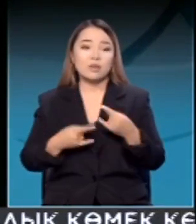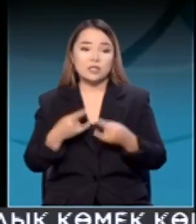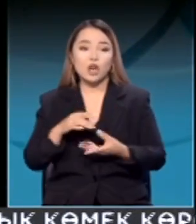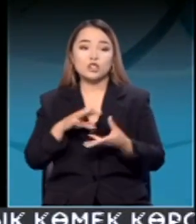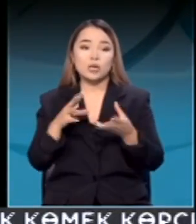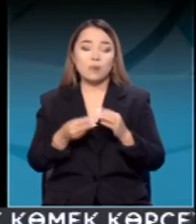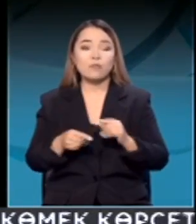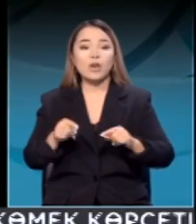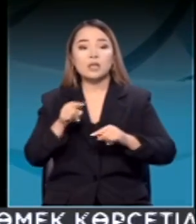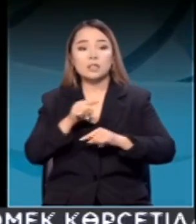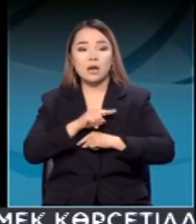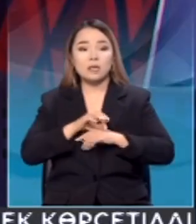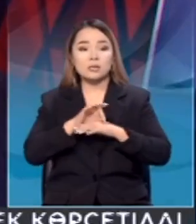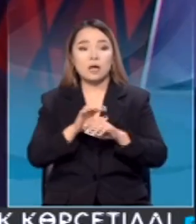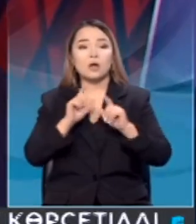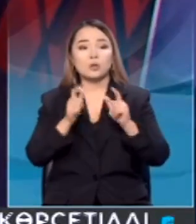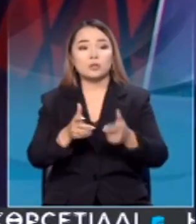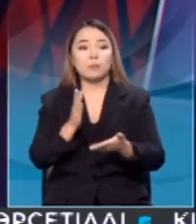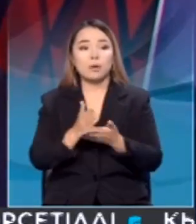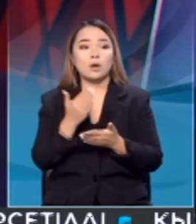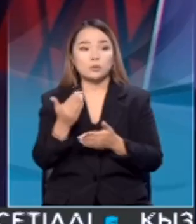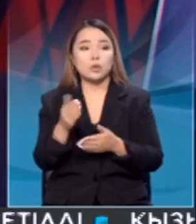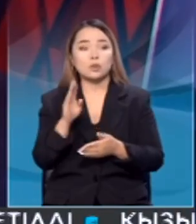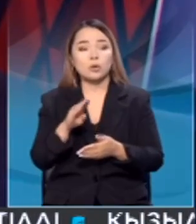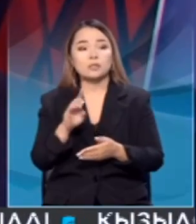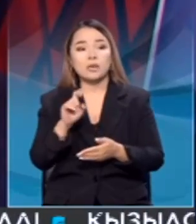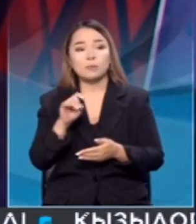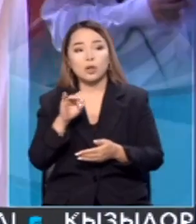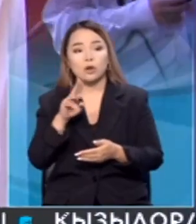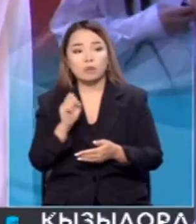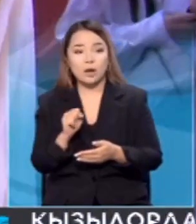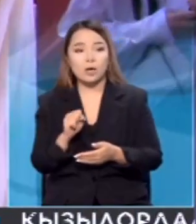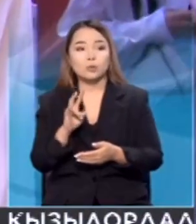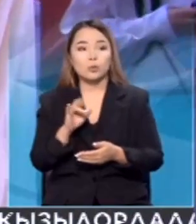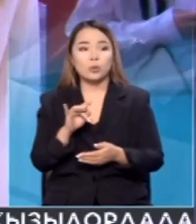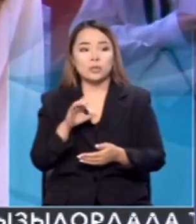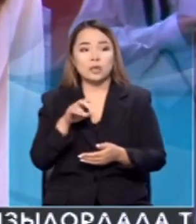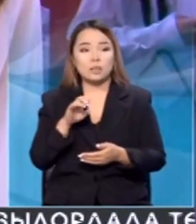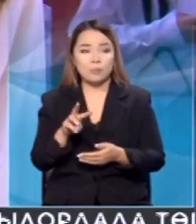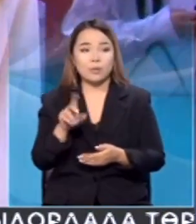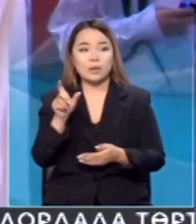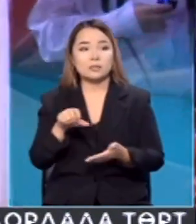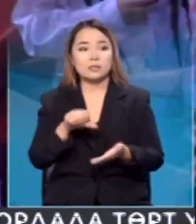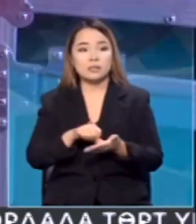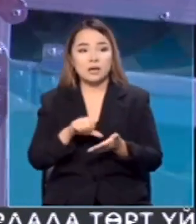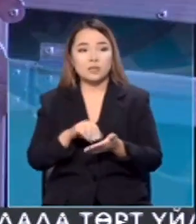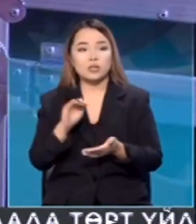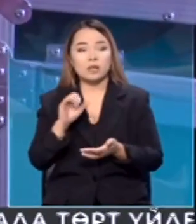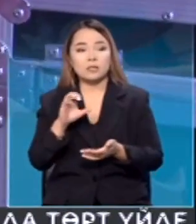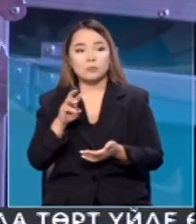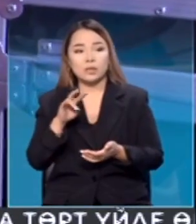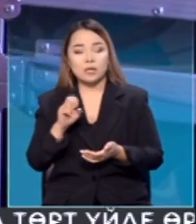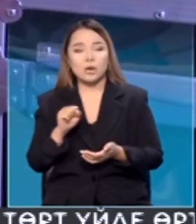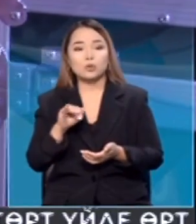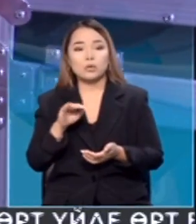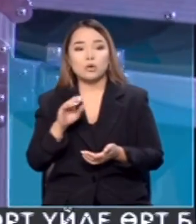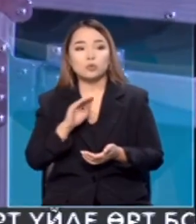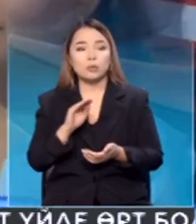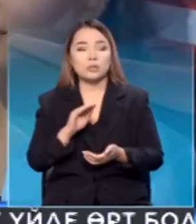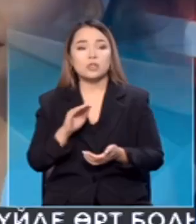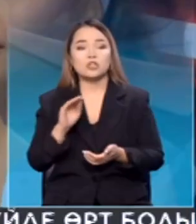жалпы финалға жолдама алды. Олар Толқын Забированың тобынан Нұрислам Тілеухан, әлемнің тобынан Жасмина Түзелова,